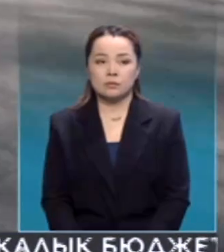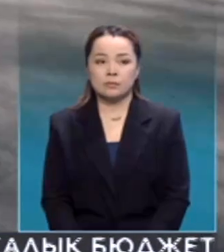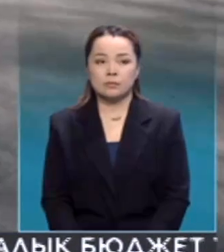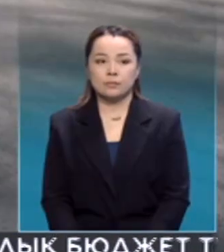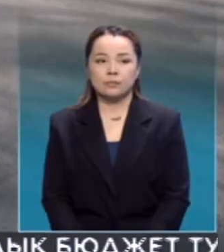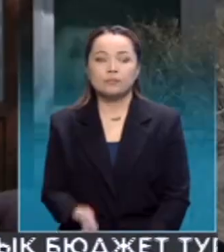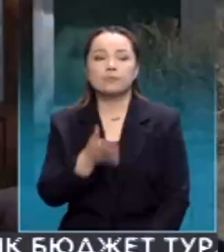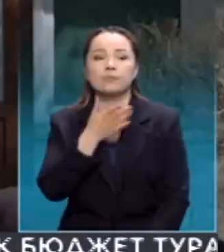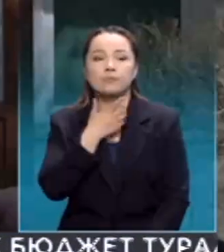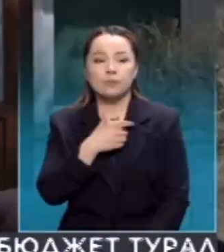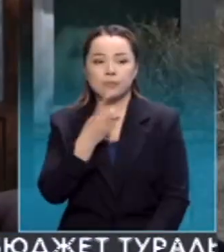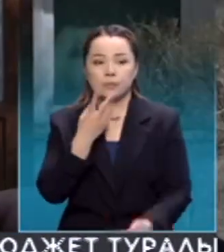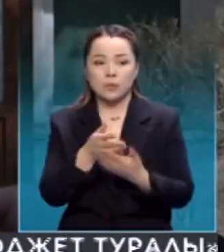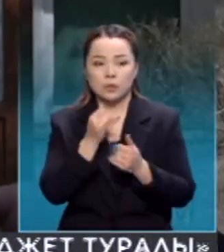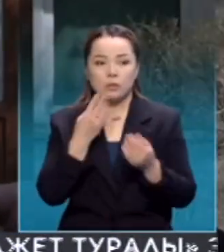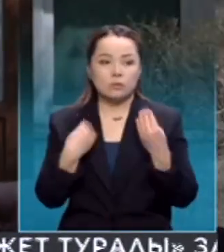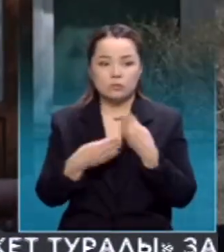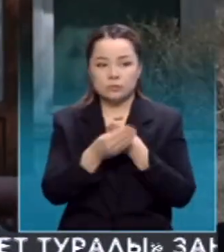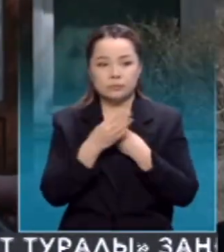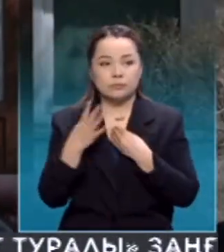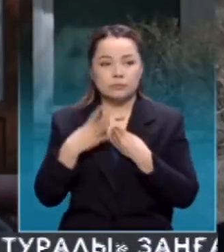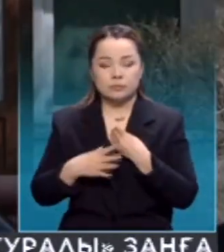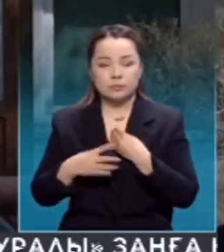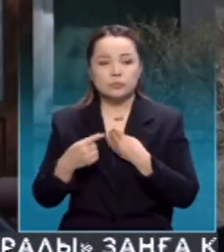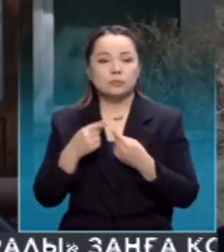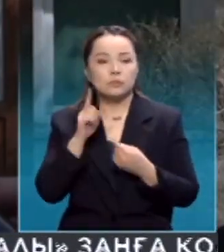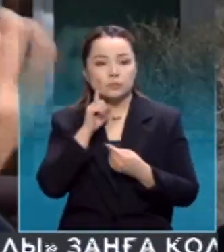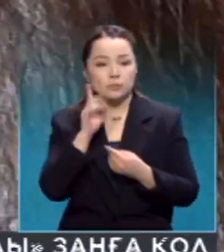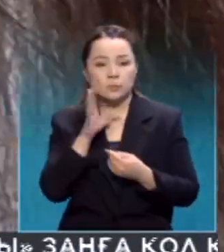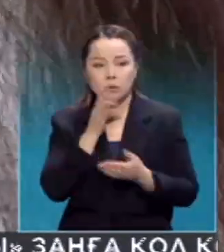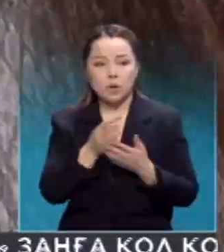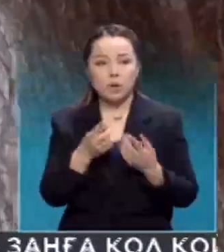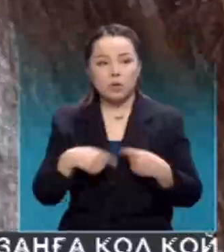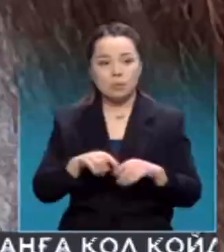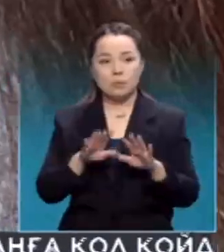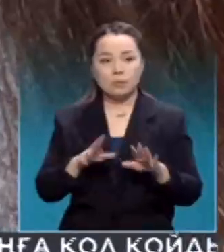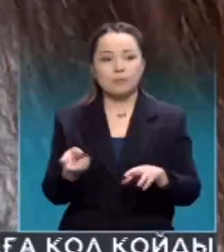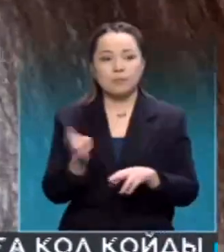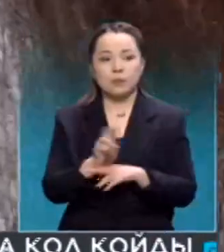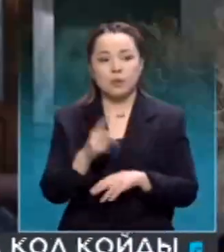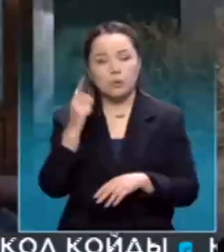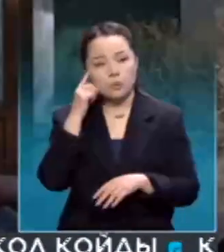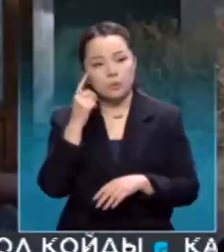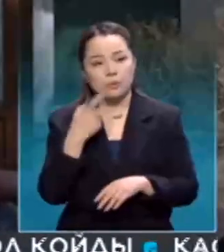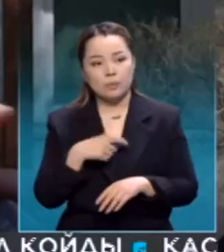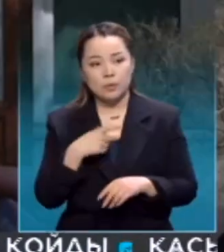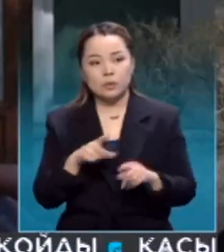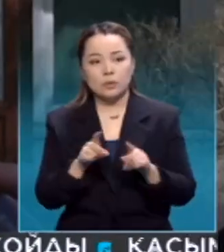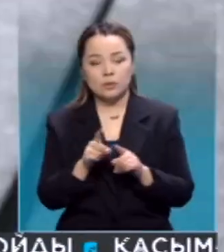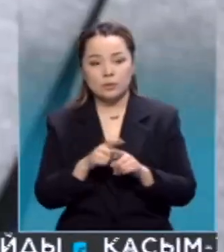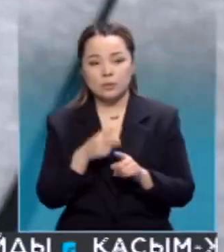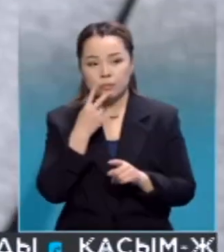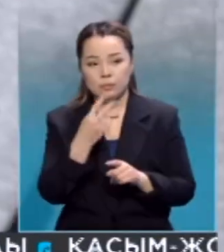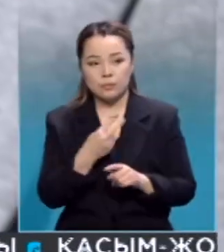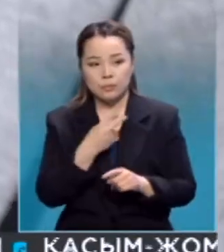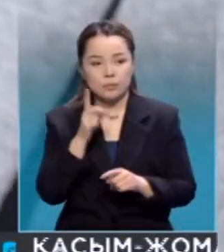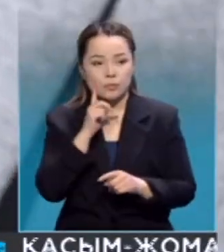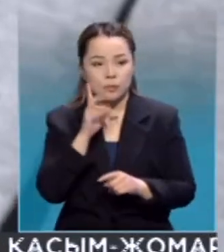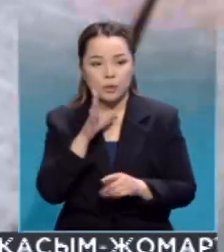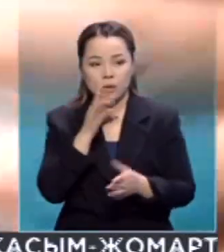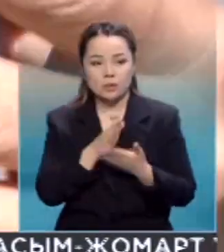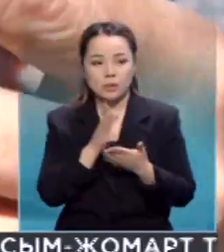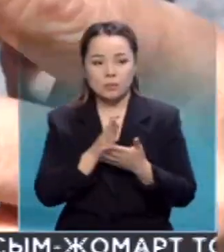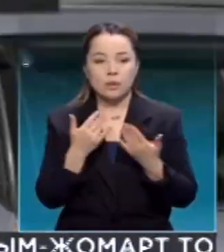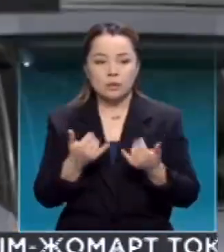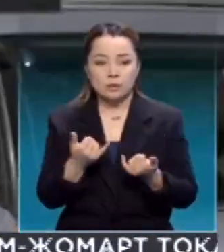Мойнымды ашып жүре алмаймын, жалпы оранып жүремін. Өйткені общественный жерге кірген кезде бәрі уже қазірдің өзінде жаман қарайды. Майра өзін мұндай